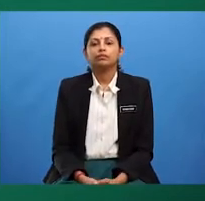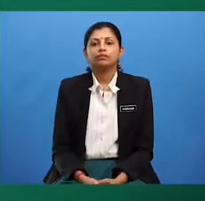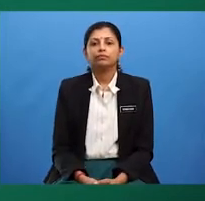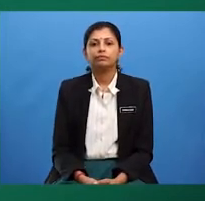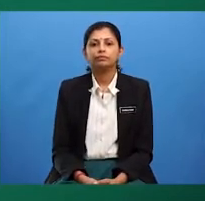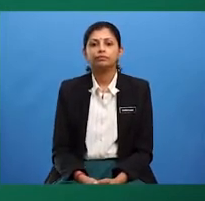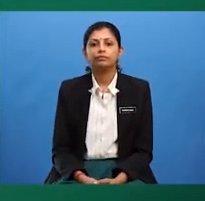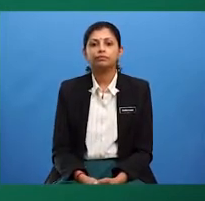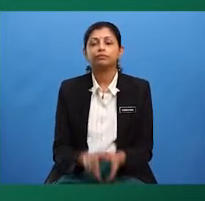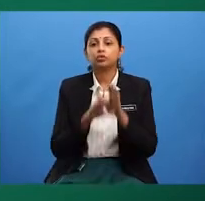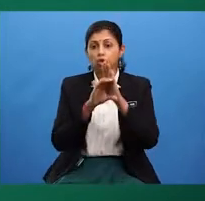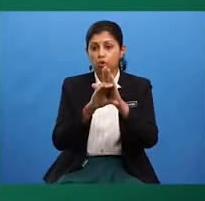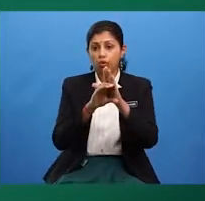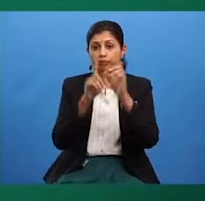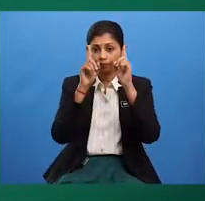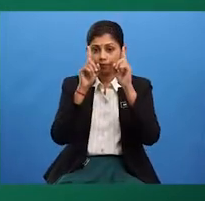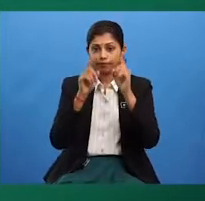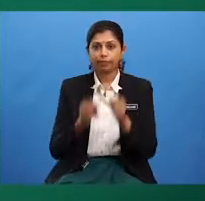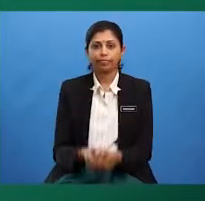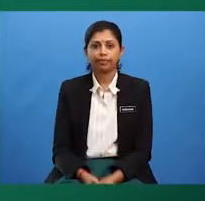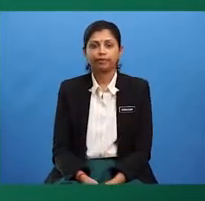telah lakukan.